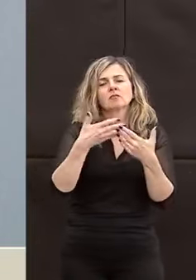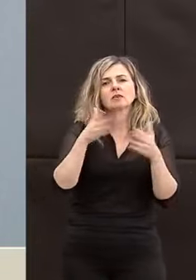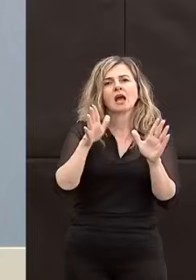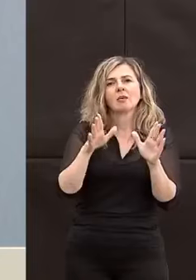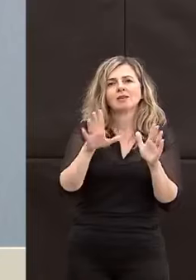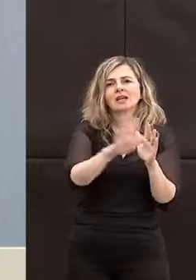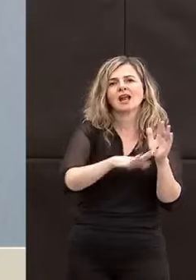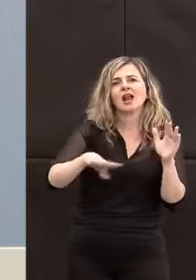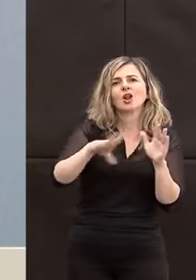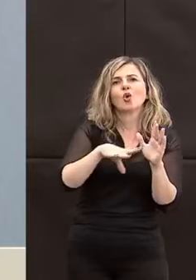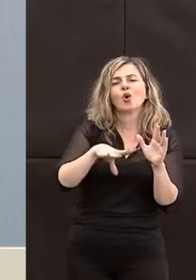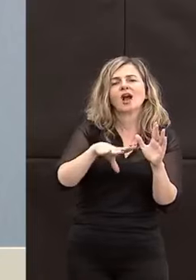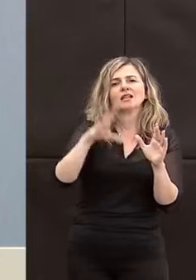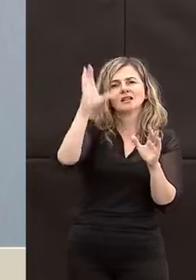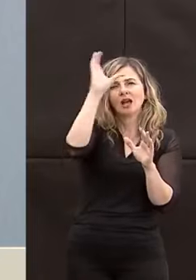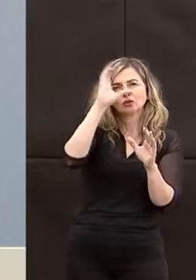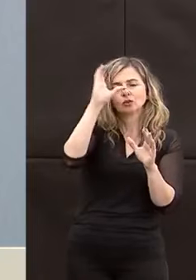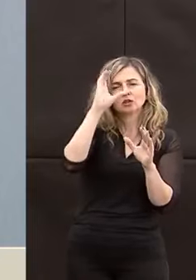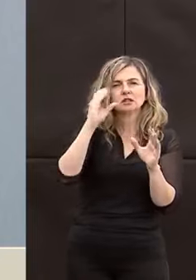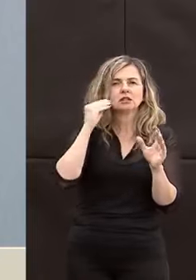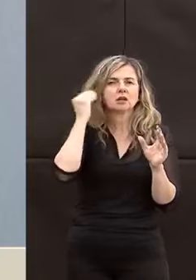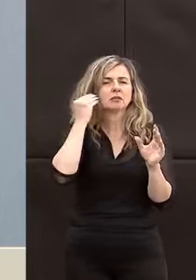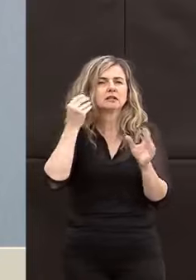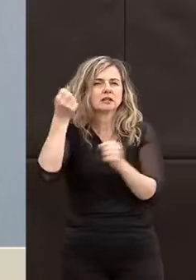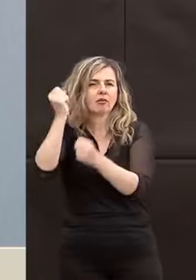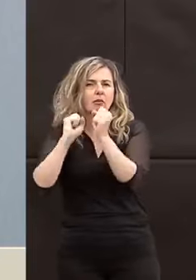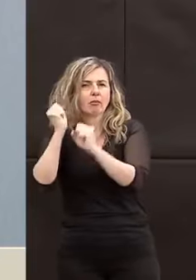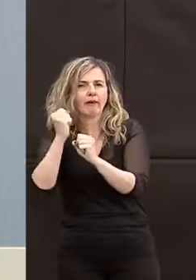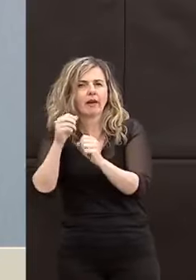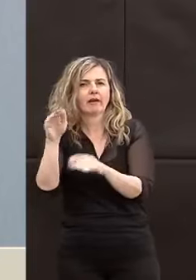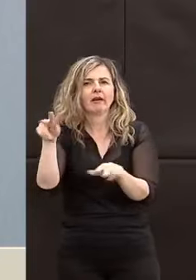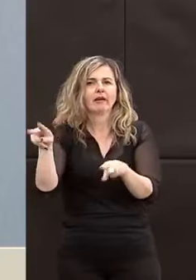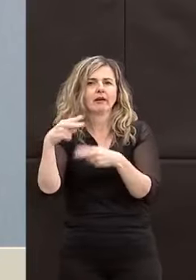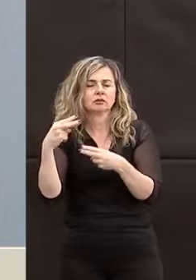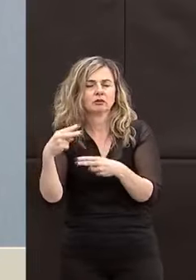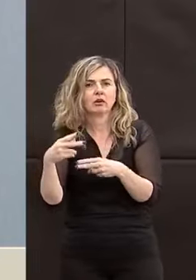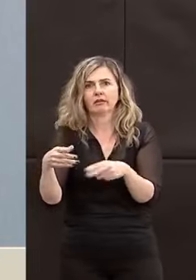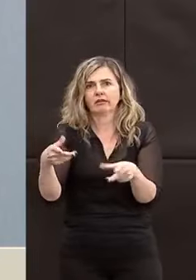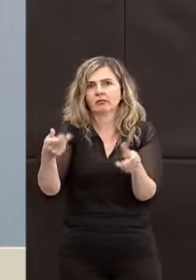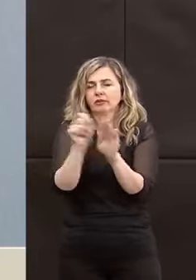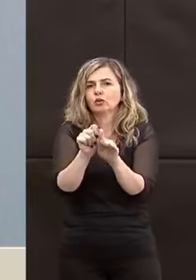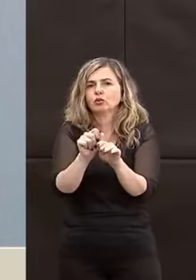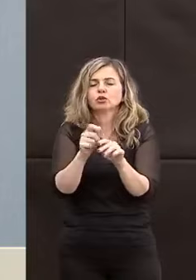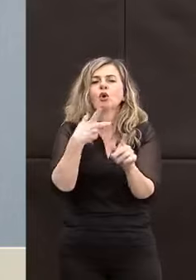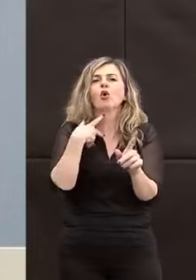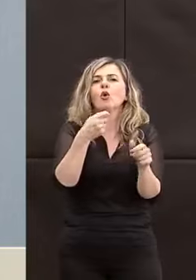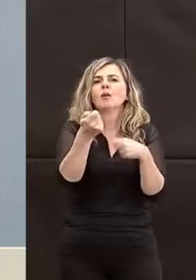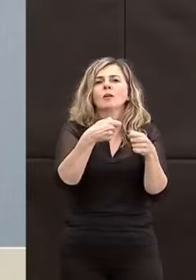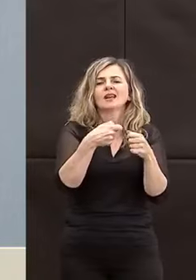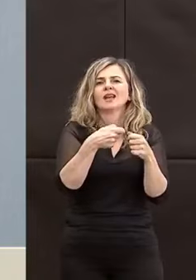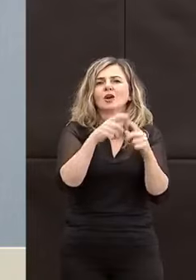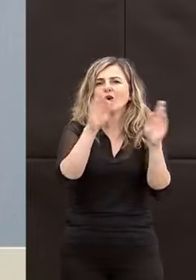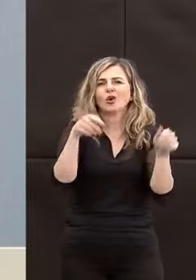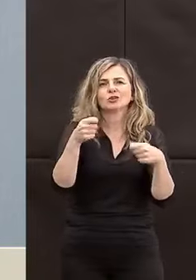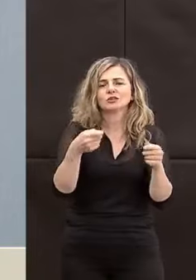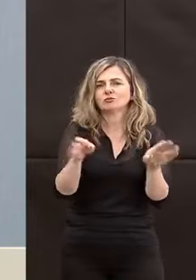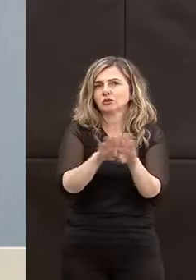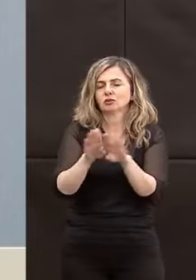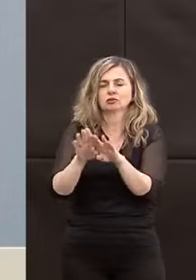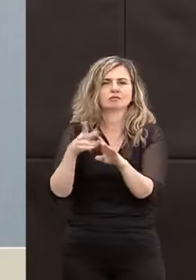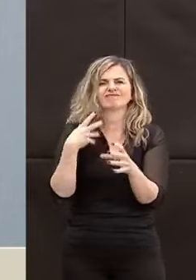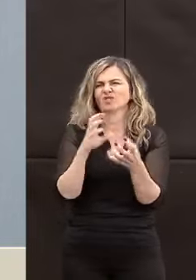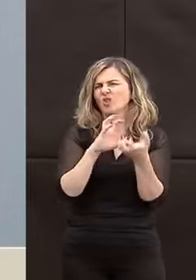pensando magari di avere chiuso bar ristoranti o magari negozi commerciali diventerebbe particolarmente